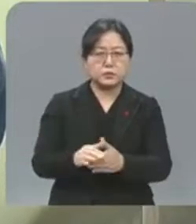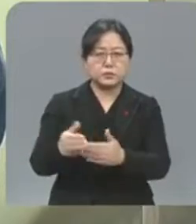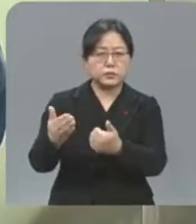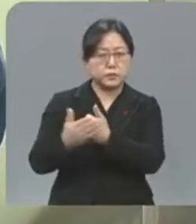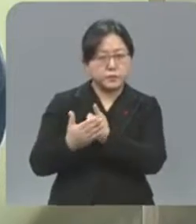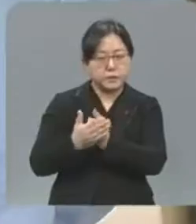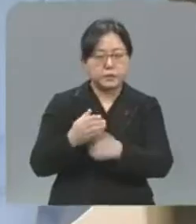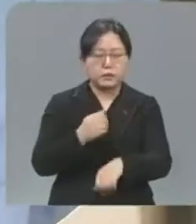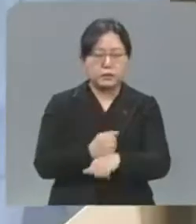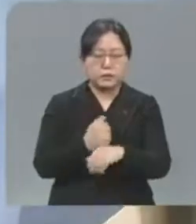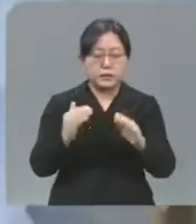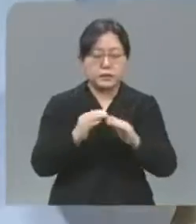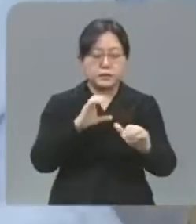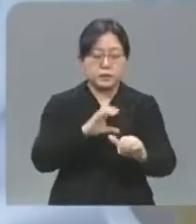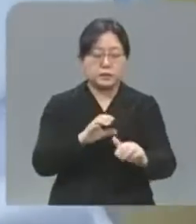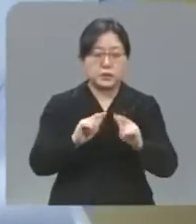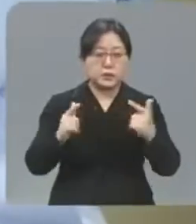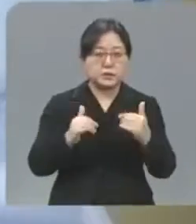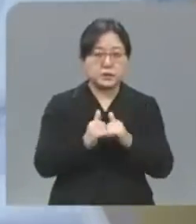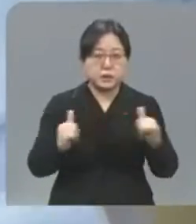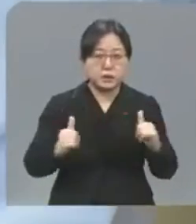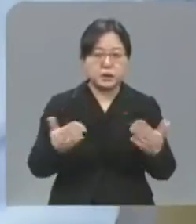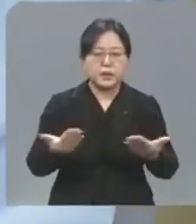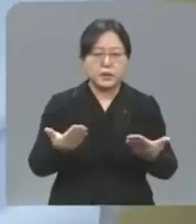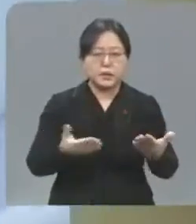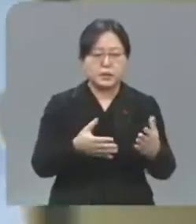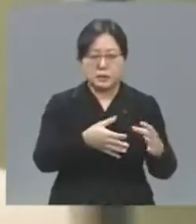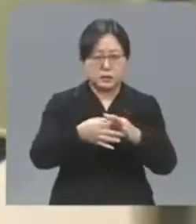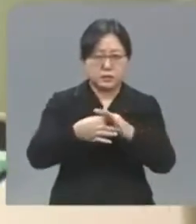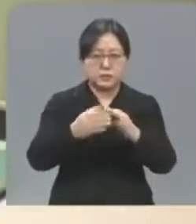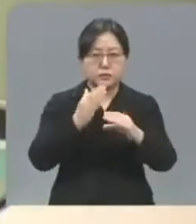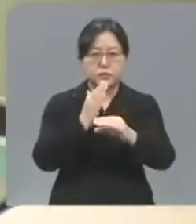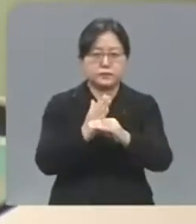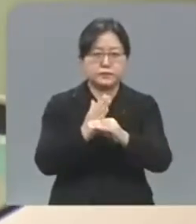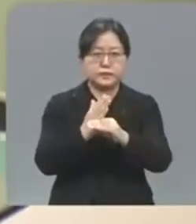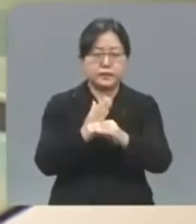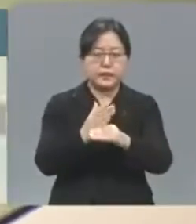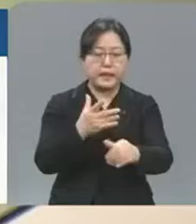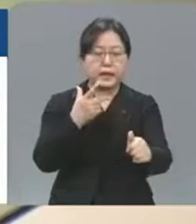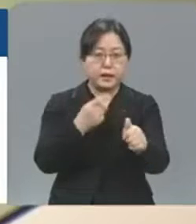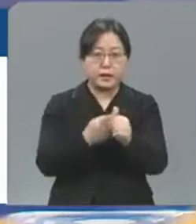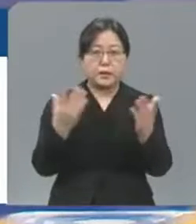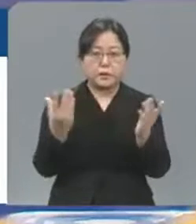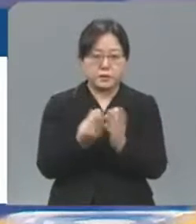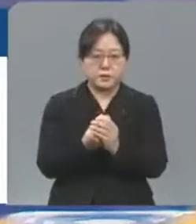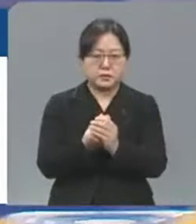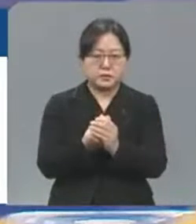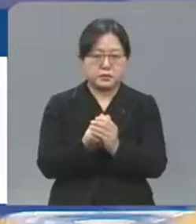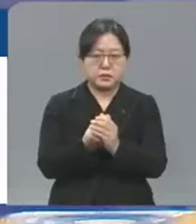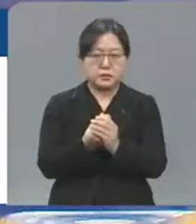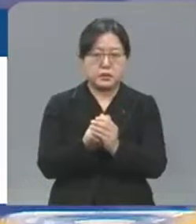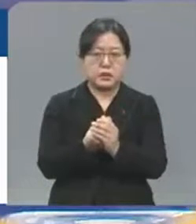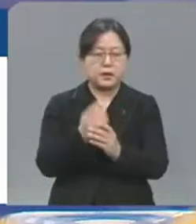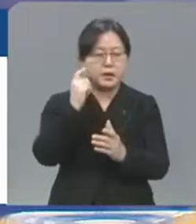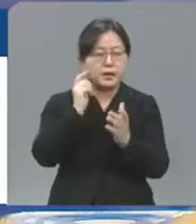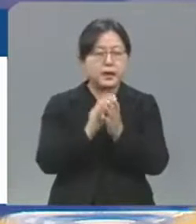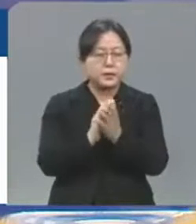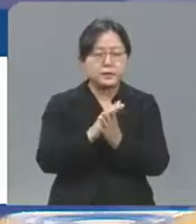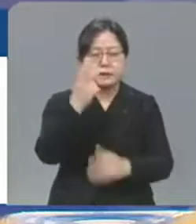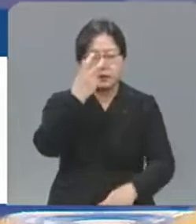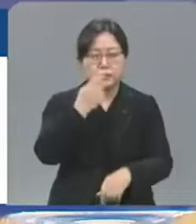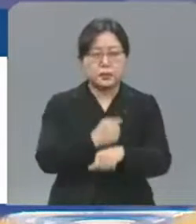자가 경리를 하지 않은 직원을 중심으로 업무를 이어갈 계획입니다 예방접종 알려 자들은 전부 수동 감시원 넣어가지고